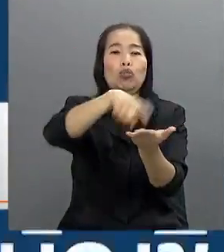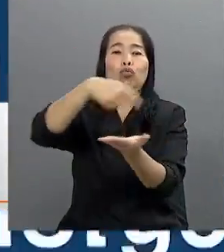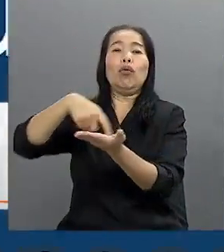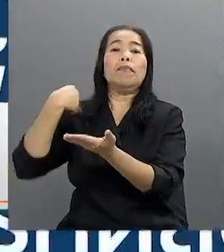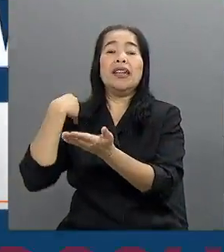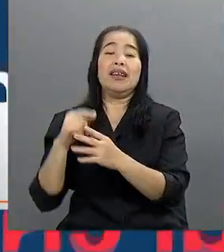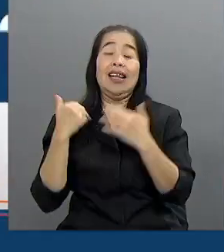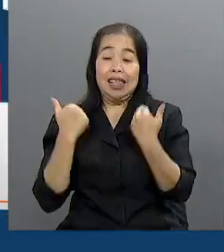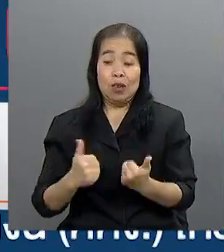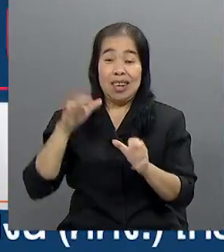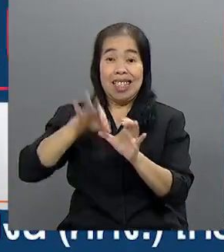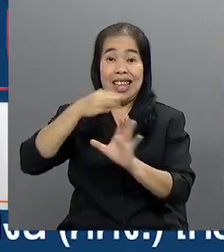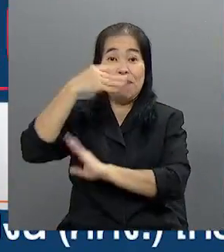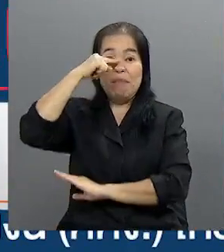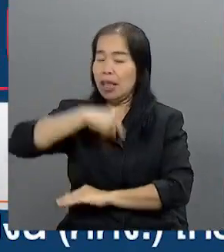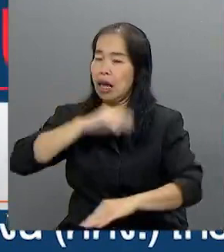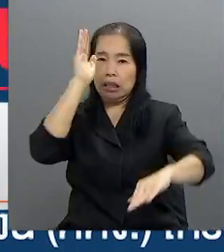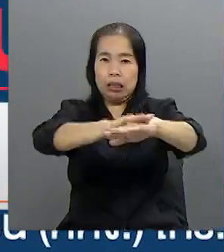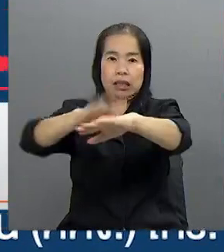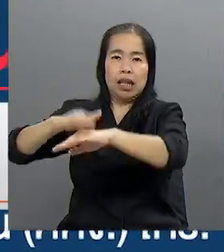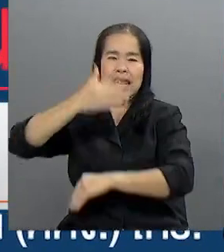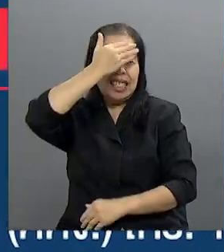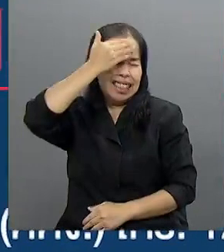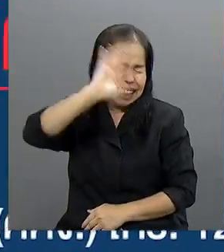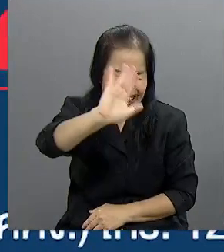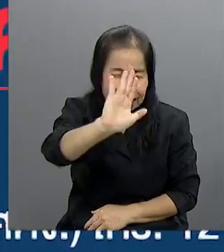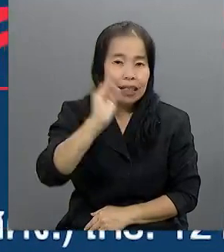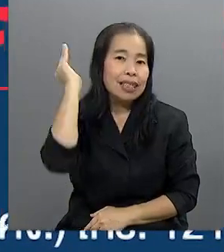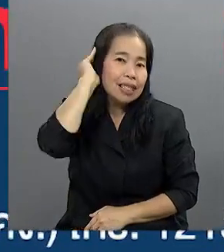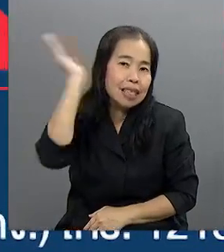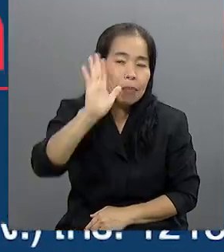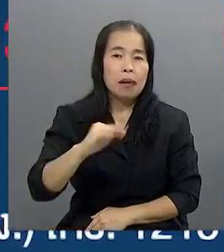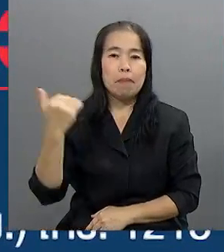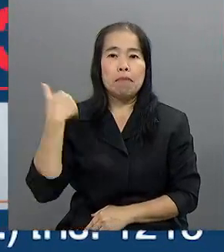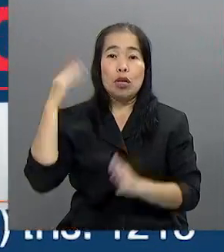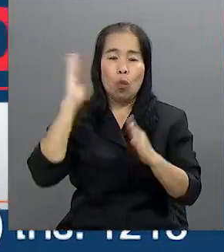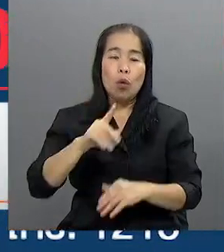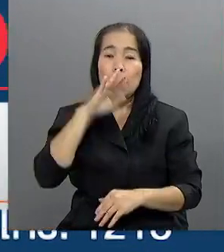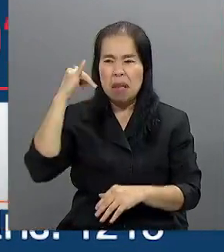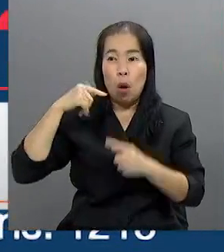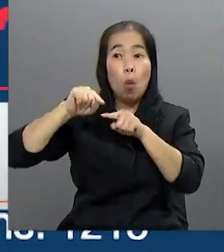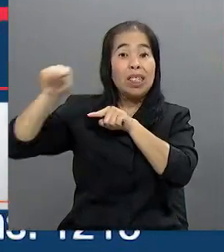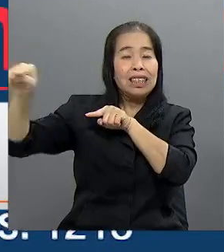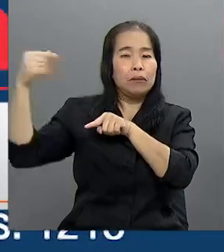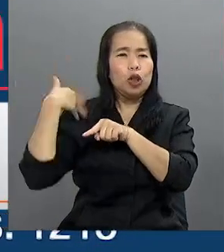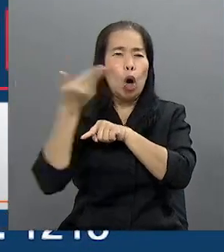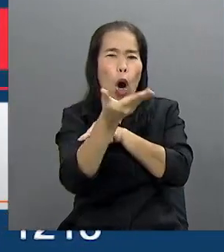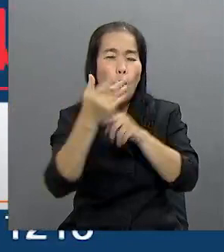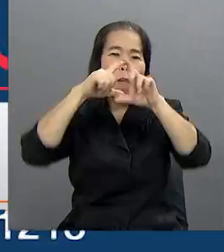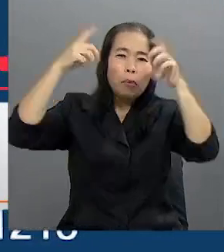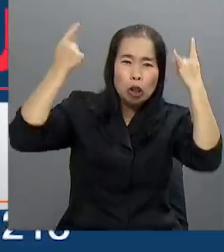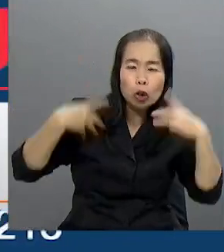อย่าหลงเชื่อนะครับเนื่องจากมิจฉาชีพนั้นโทรขอข้อมูลบัตรประชาชนครับเขาเรียกว่าสไตล์ที่นายที่จะโทรมาเนี่ยนะ